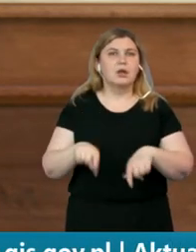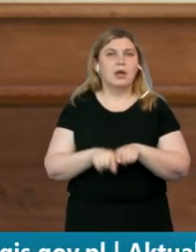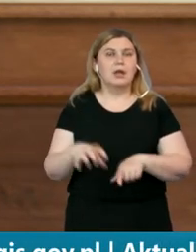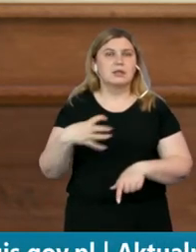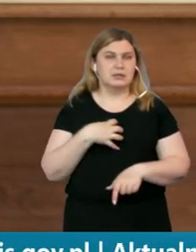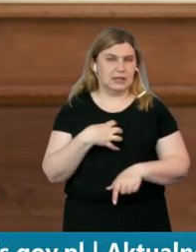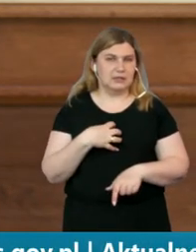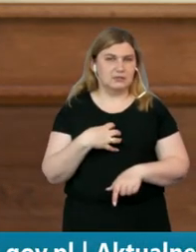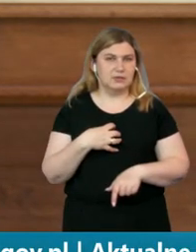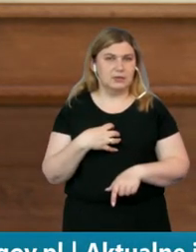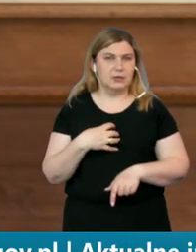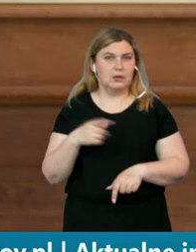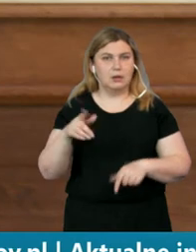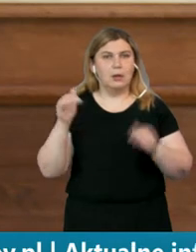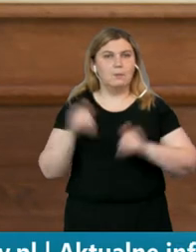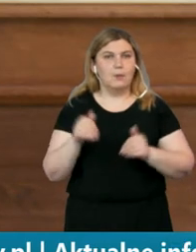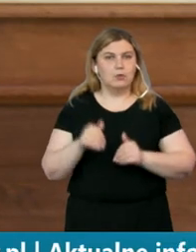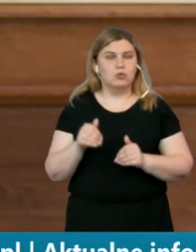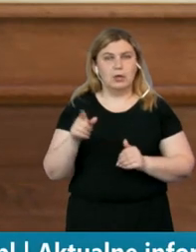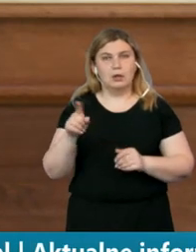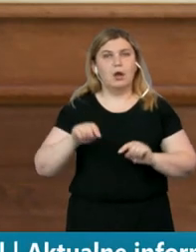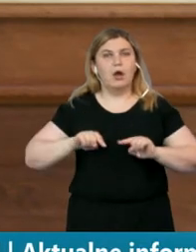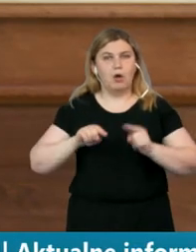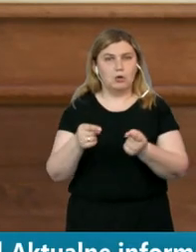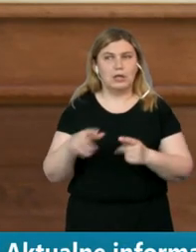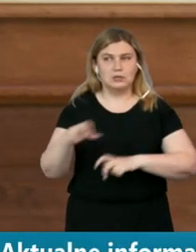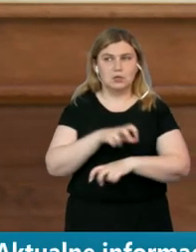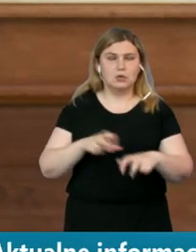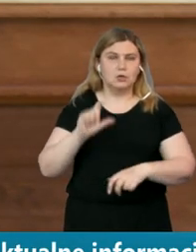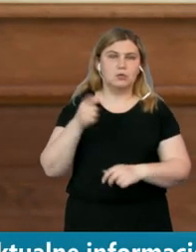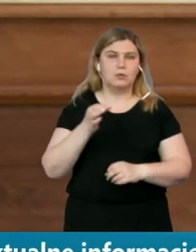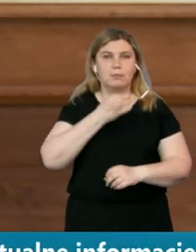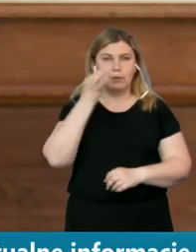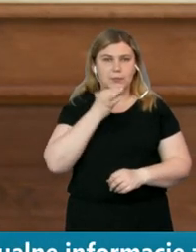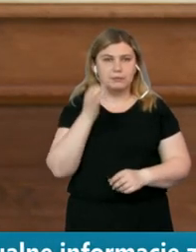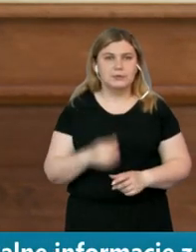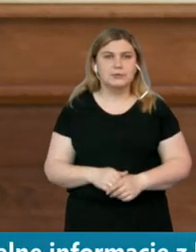ale możemy tam rzeczywiście być może w organizacji ruchu coś poprawić.